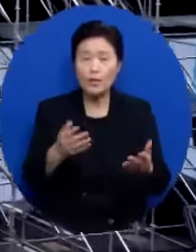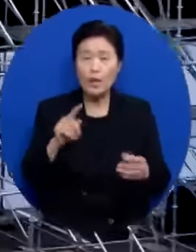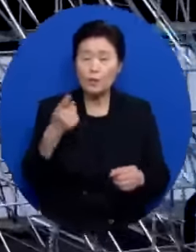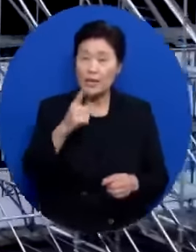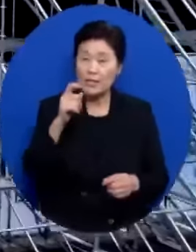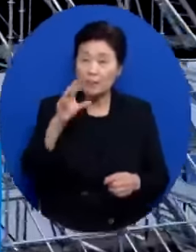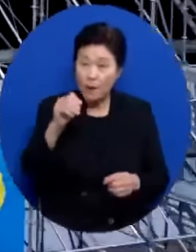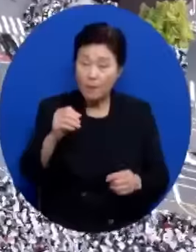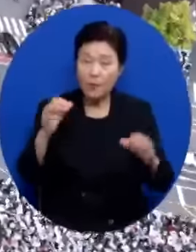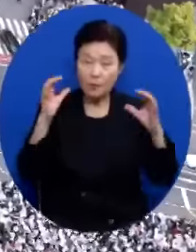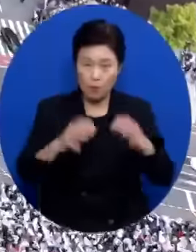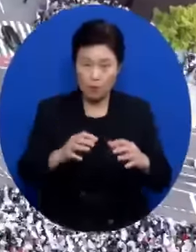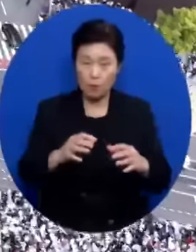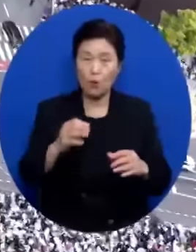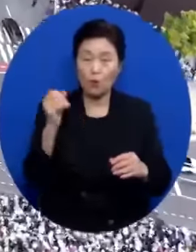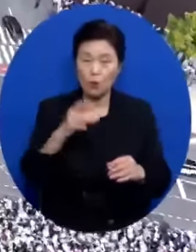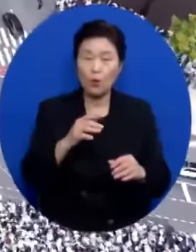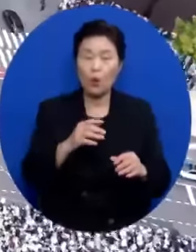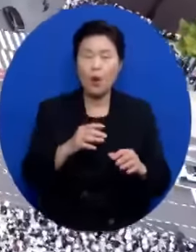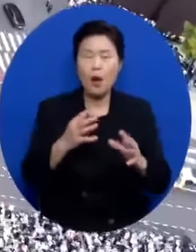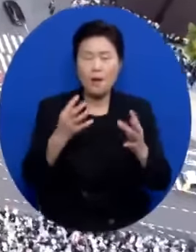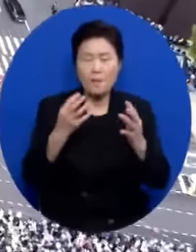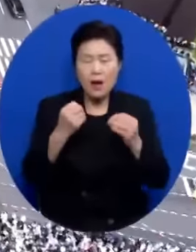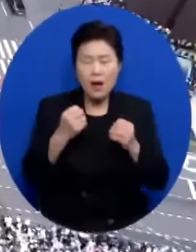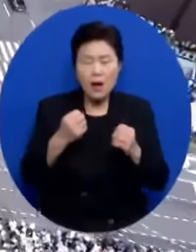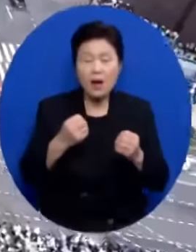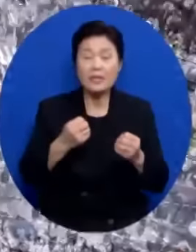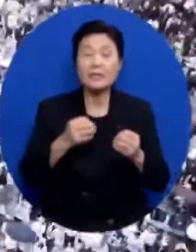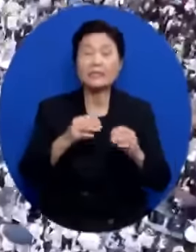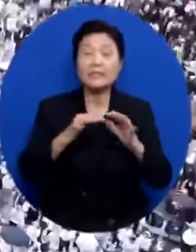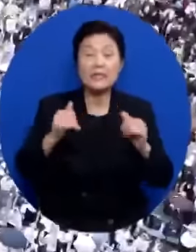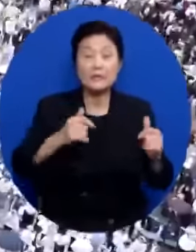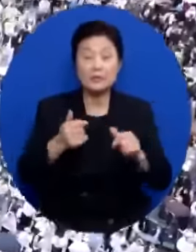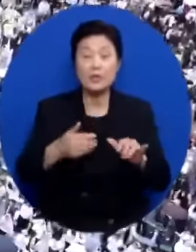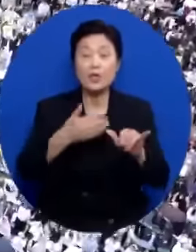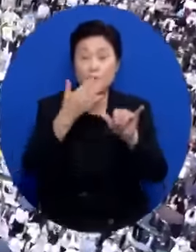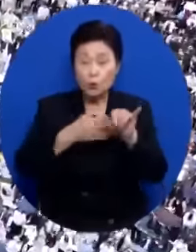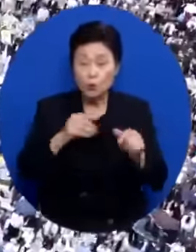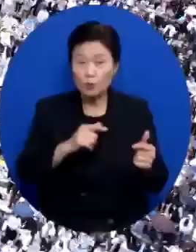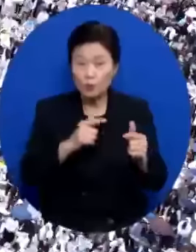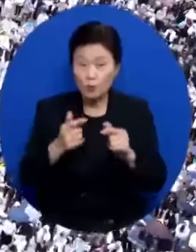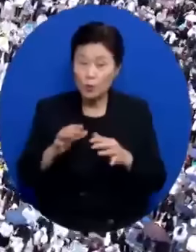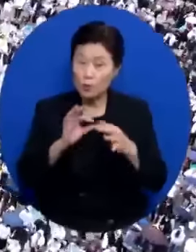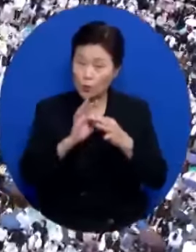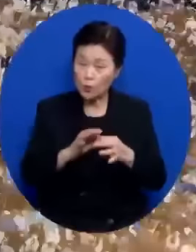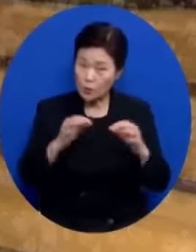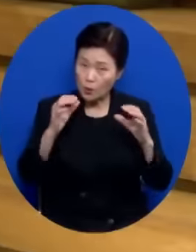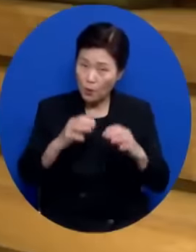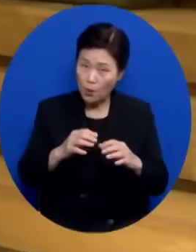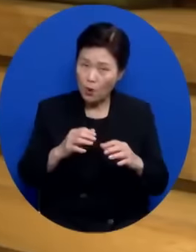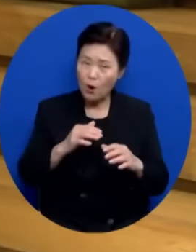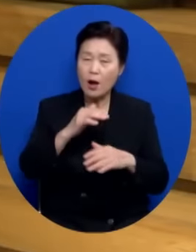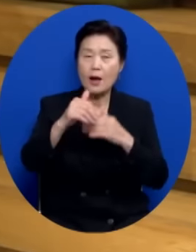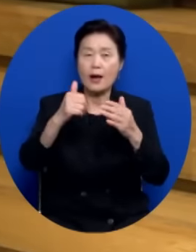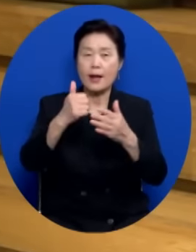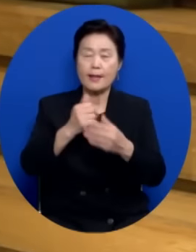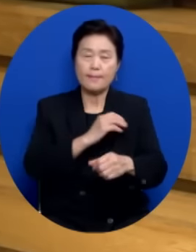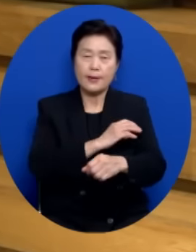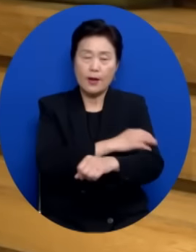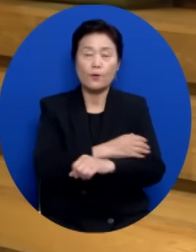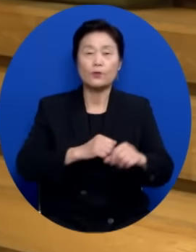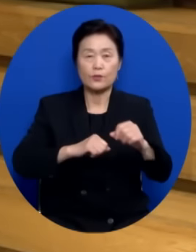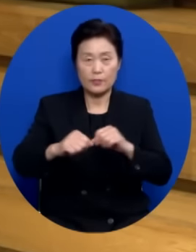명이 모이고 또 수백만 명이 유튜브나 이런 걸 통해서 보았다고 하는 것은 하나님의 강건적인 어떤